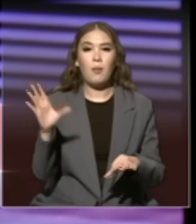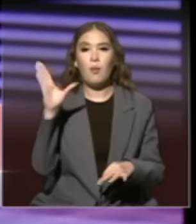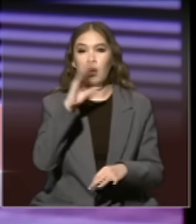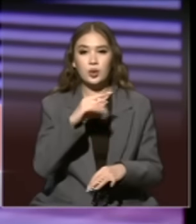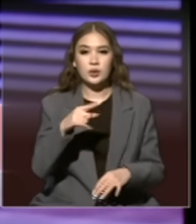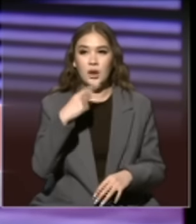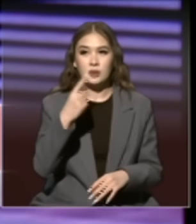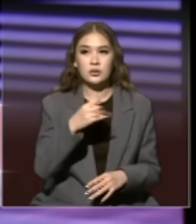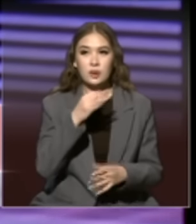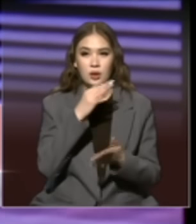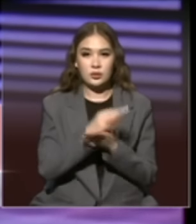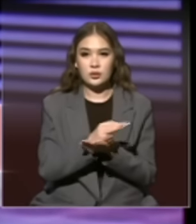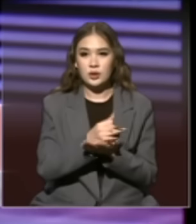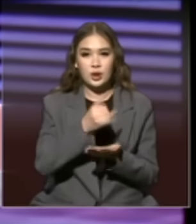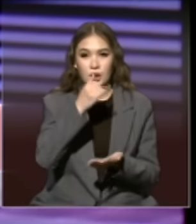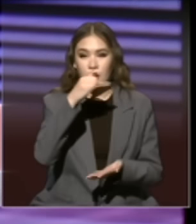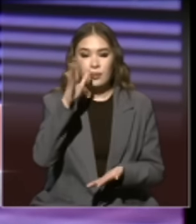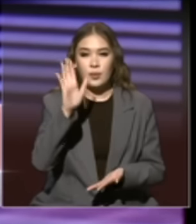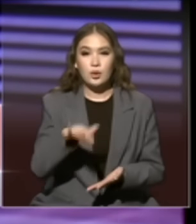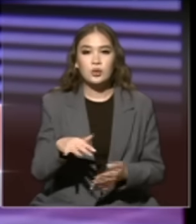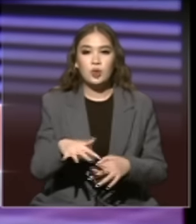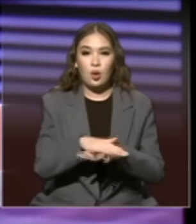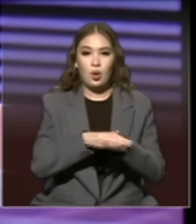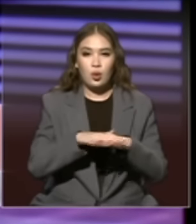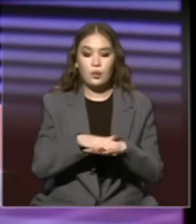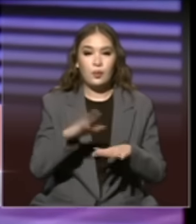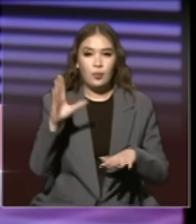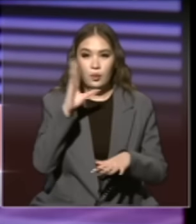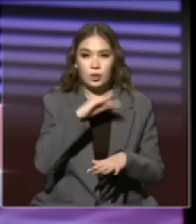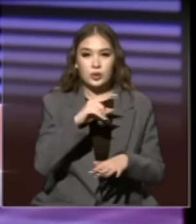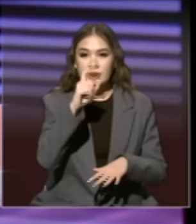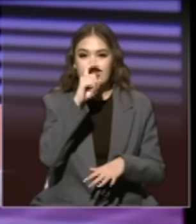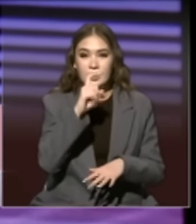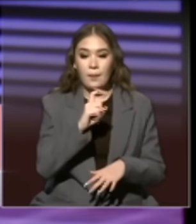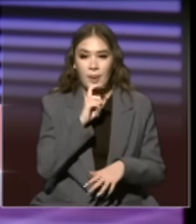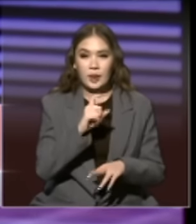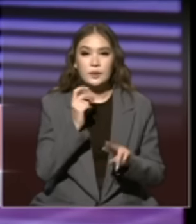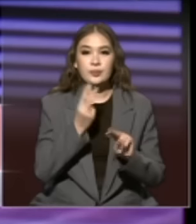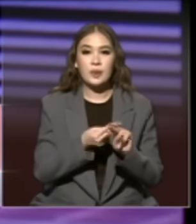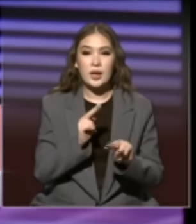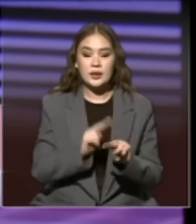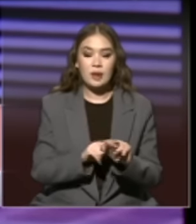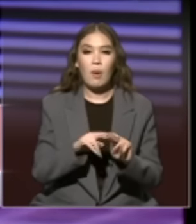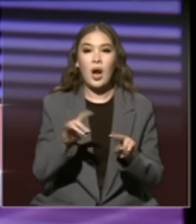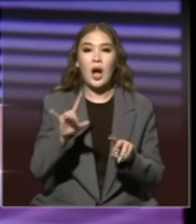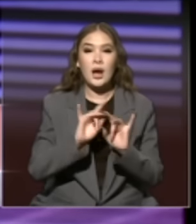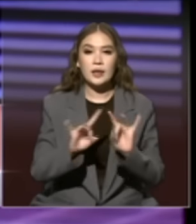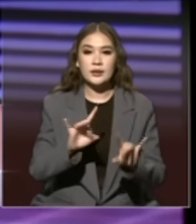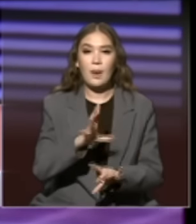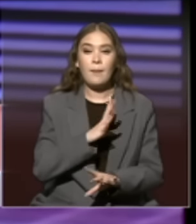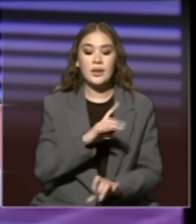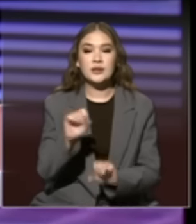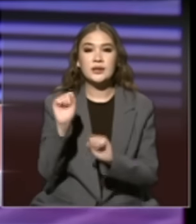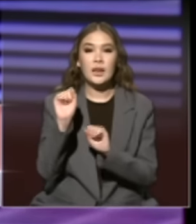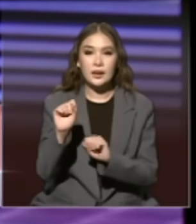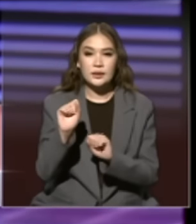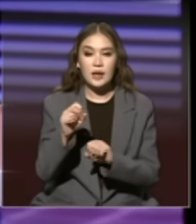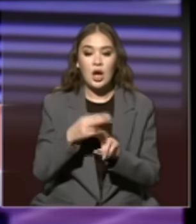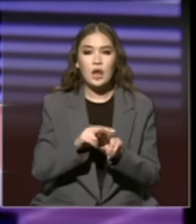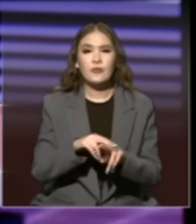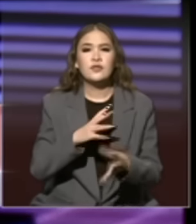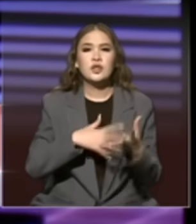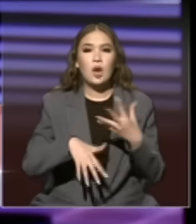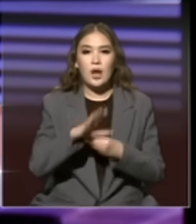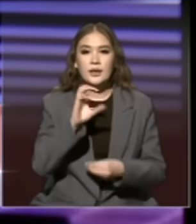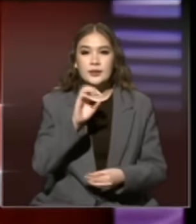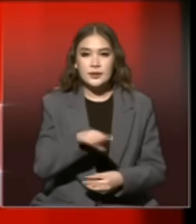біз ұстанатын болсақ, қоғамда әрине дұрыс көзқарас қалыптаспайды. Ал жаңағы айтылып тұрған заңгерлердің айтып тұрған баптарының барлығы